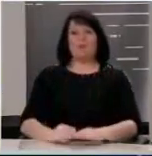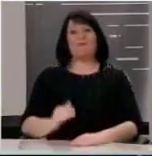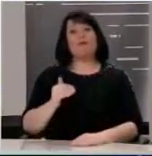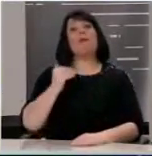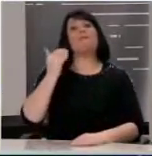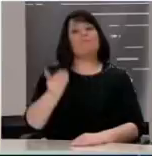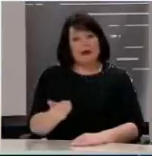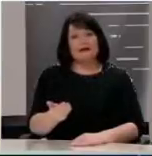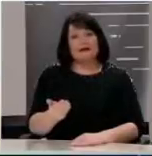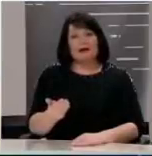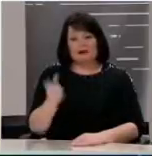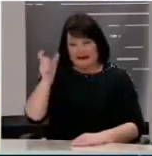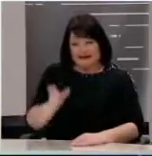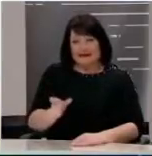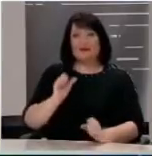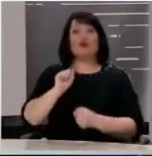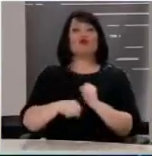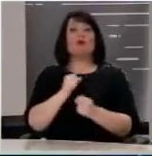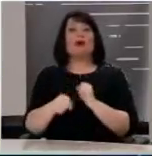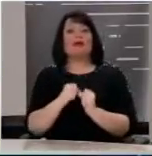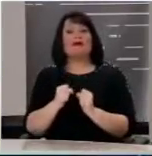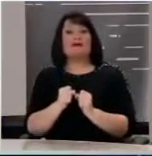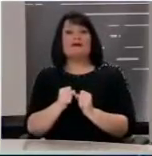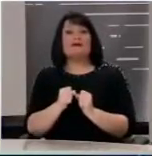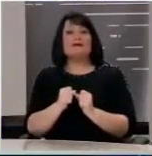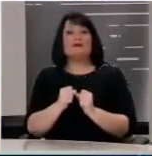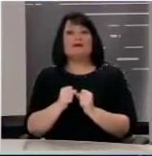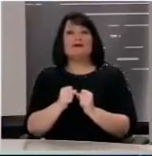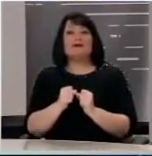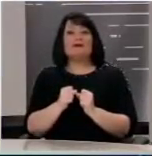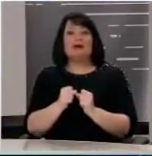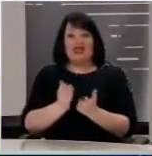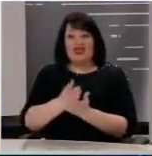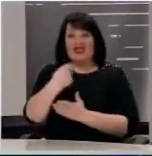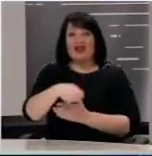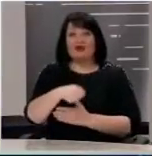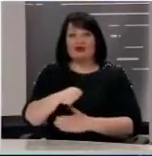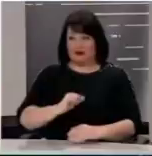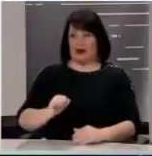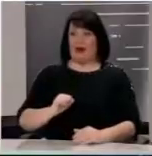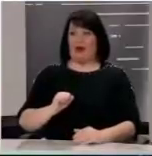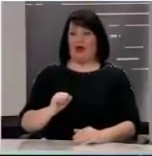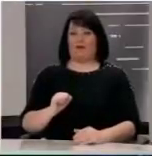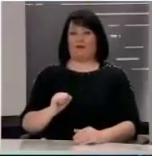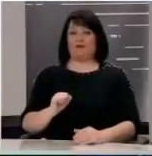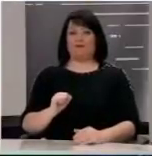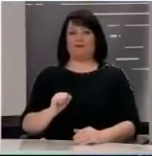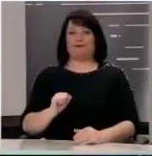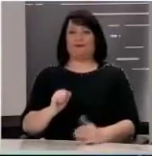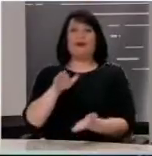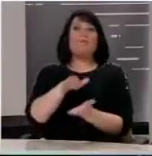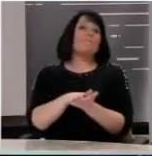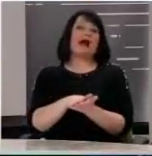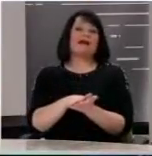Αργότερα επιχειρήσατε να τρομοκρατήσετε τη δικαιοσύνη και τους μάρτυρες,